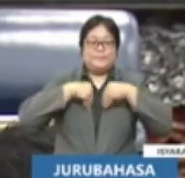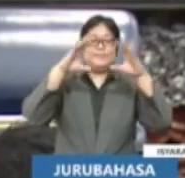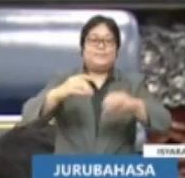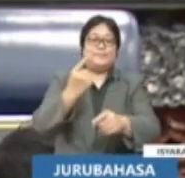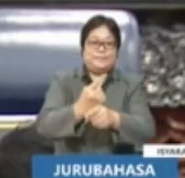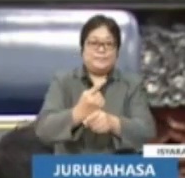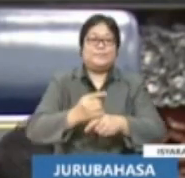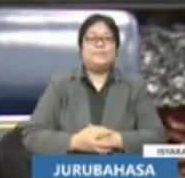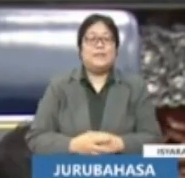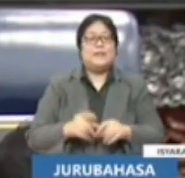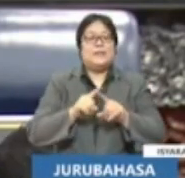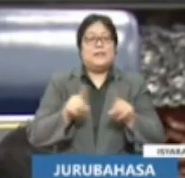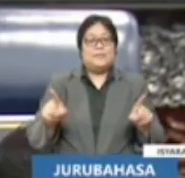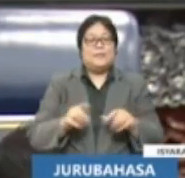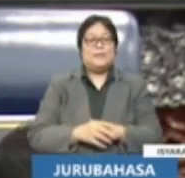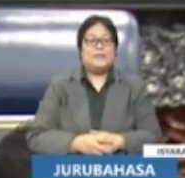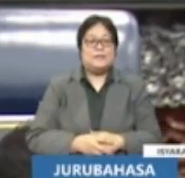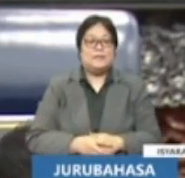betul. Ya. Tapi